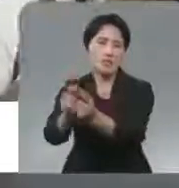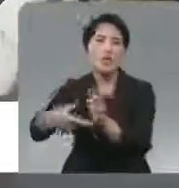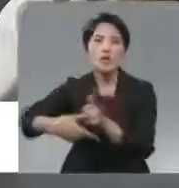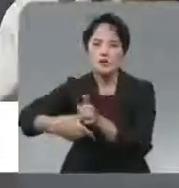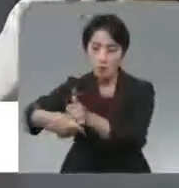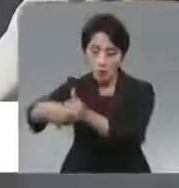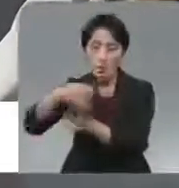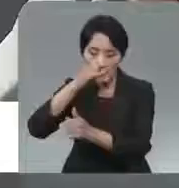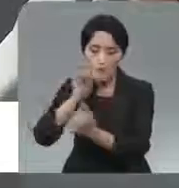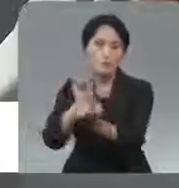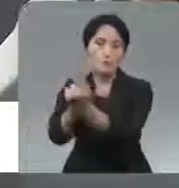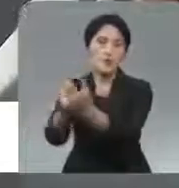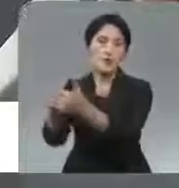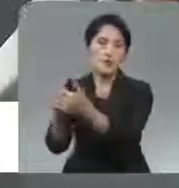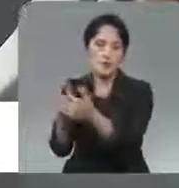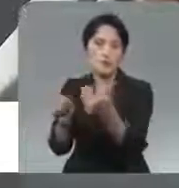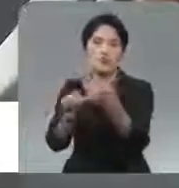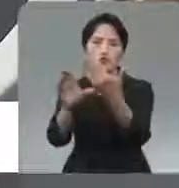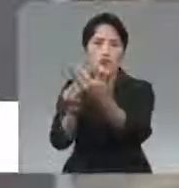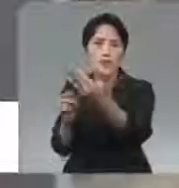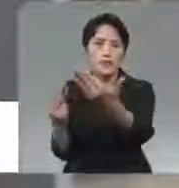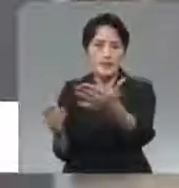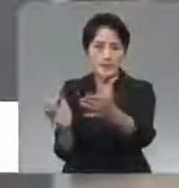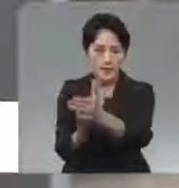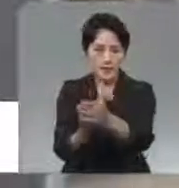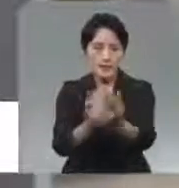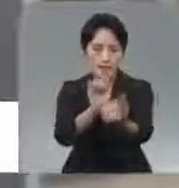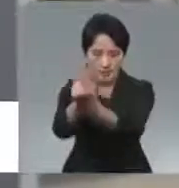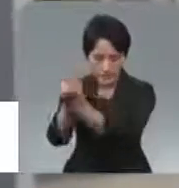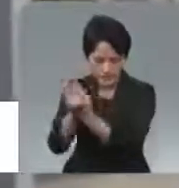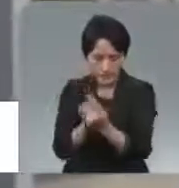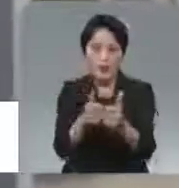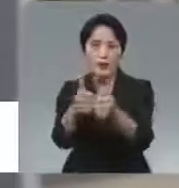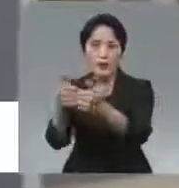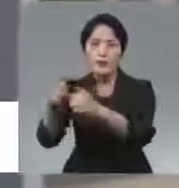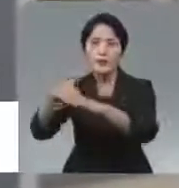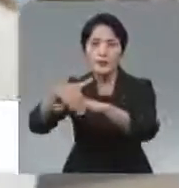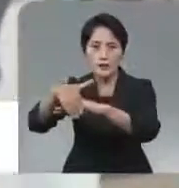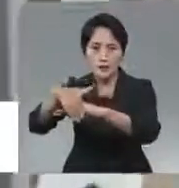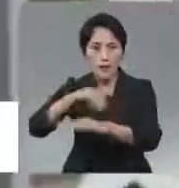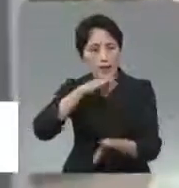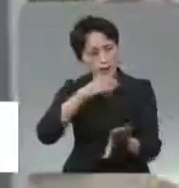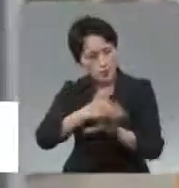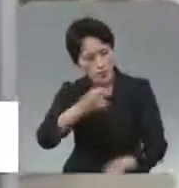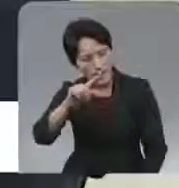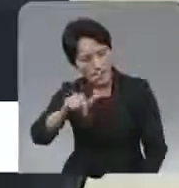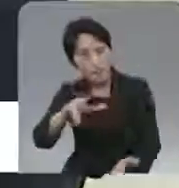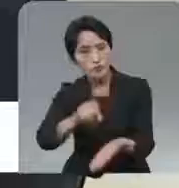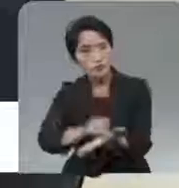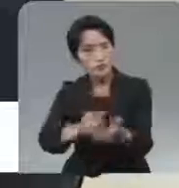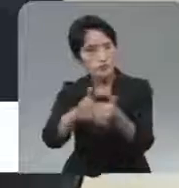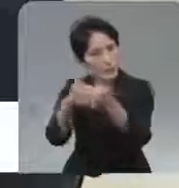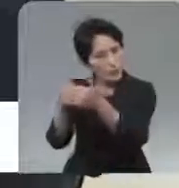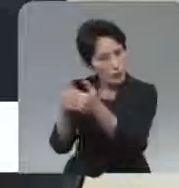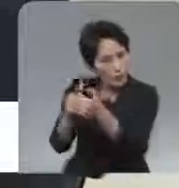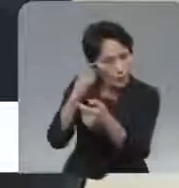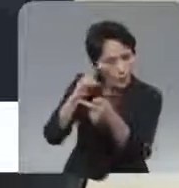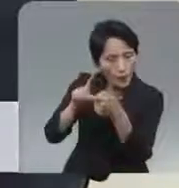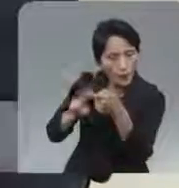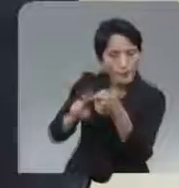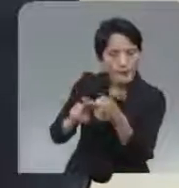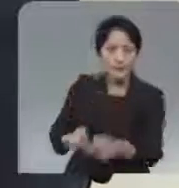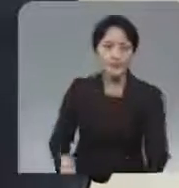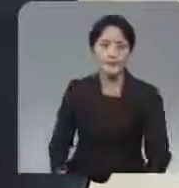黒鉛減速炉の使用済み核燃料の再処理にかかる時間と一致するということですiaea は